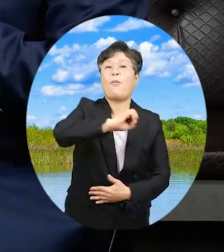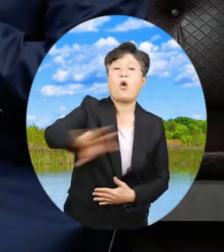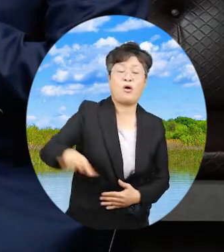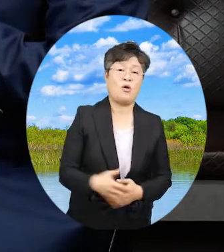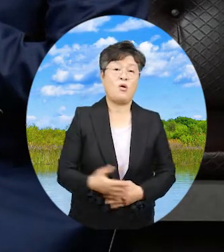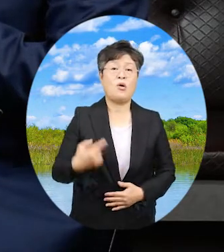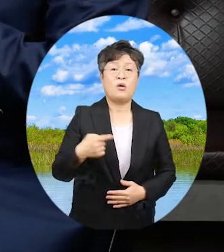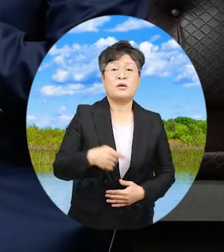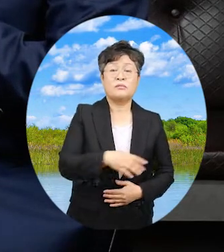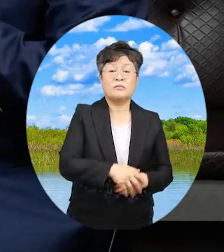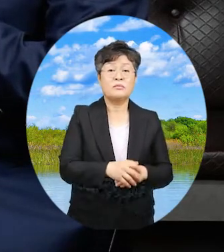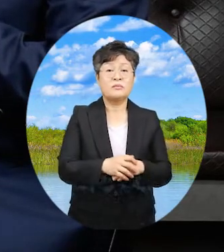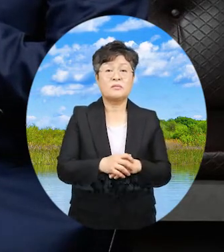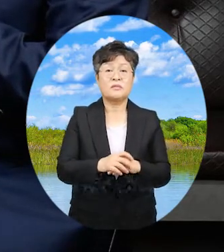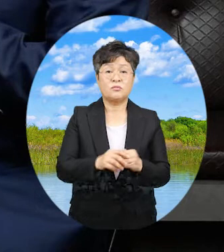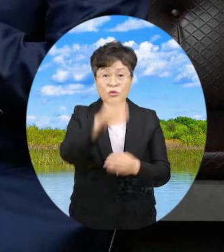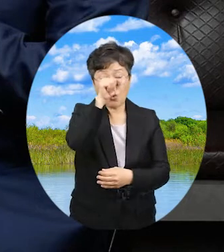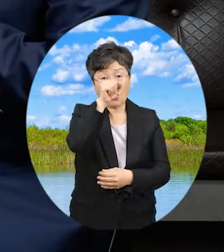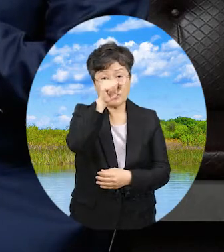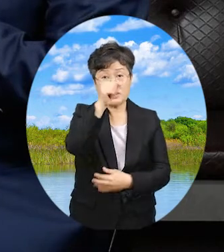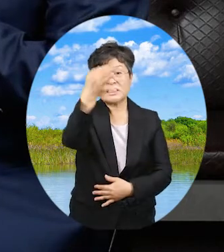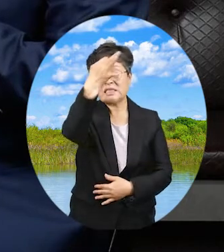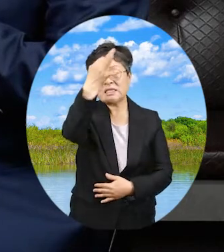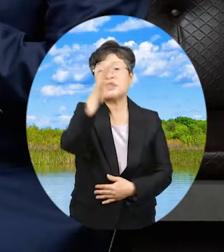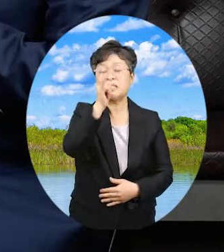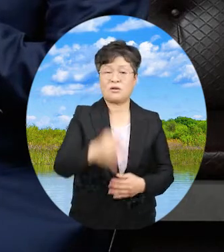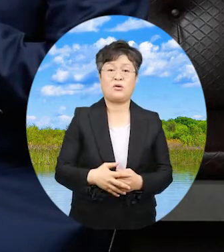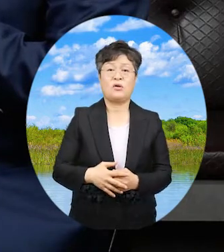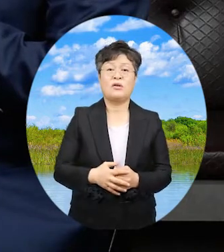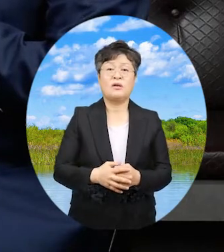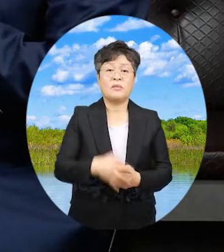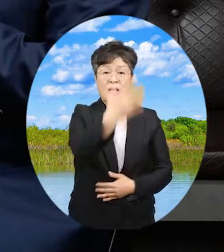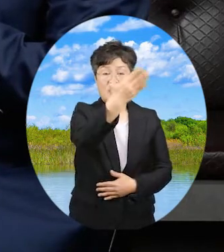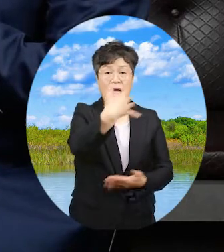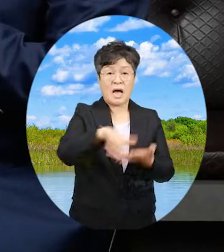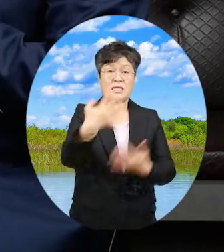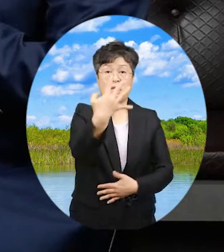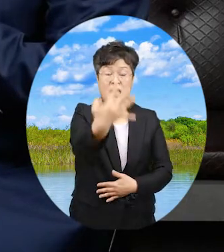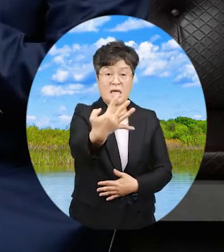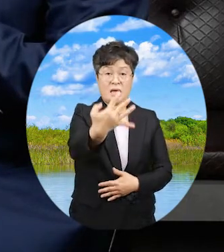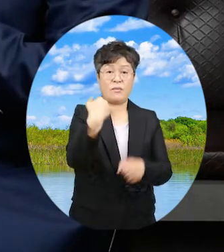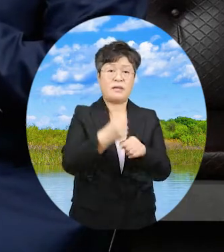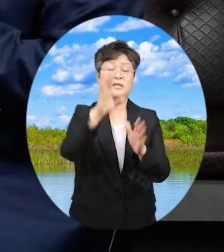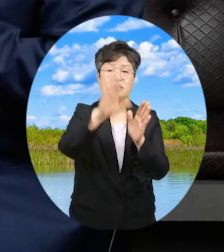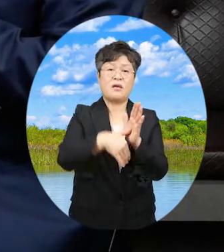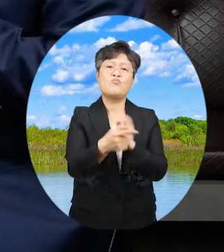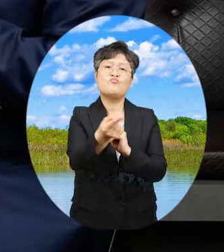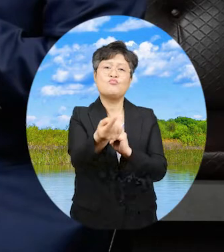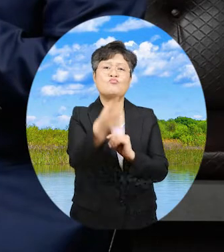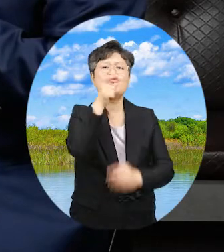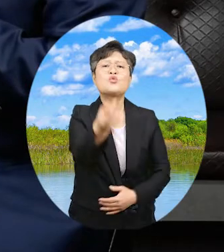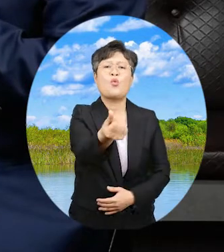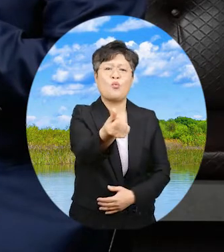물고기라든지 생태계에 악영을 줄 수가 있고 그런 화학물질로 인한 물고기 떼죽음 사태가 한두 번 일어난 적이 있습니다. 네네. 그런 부분이 좀 있는